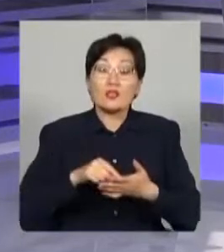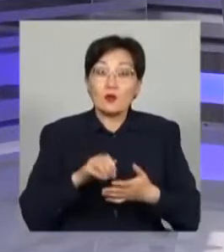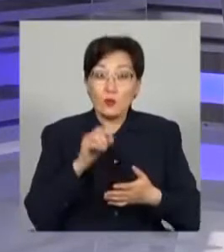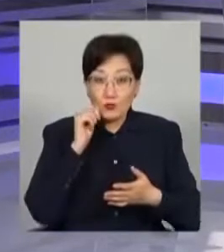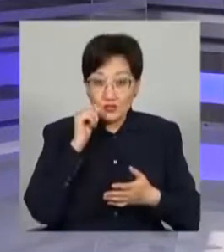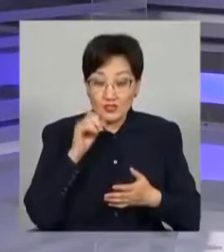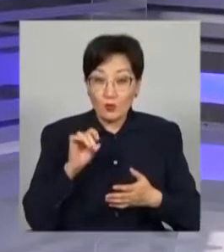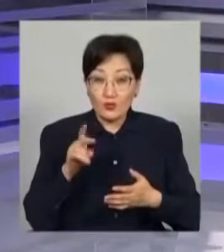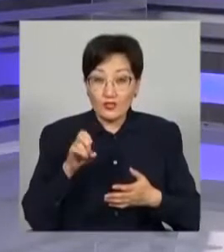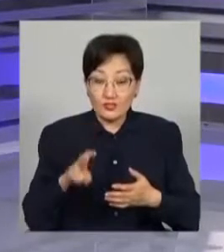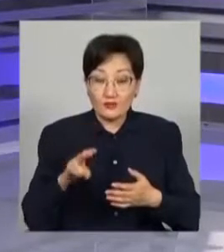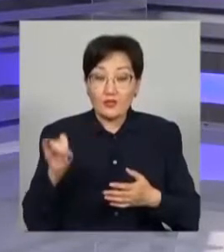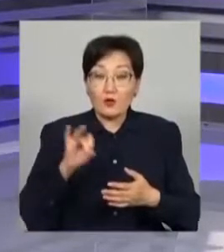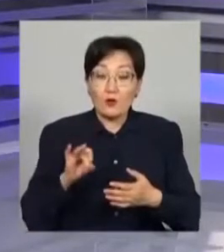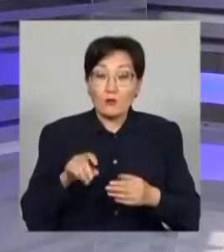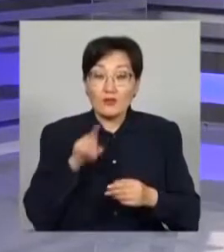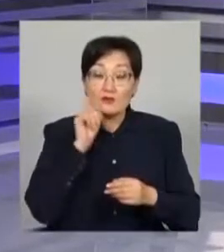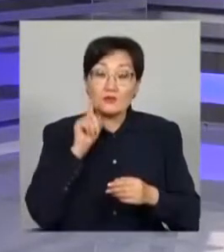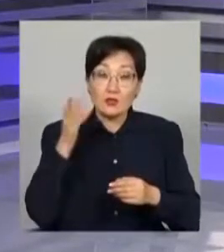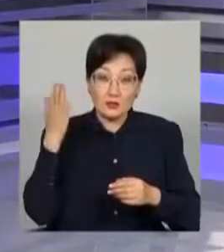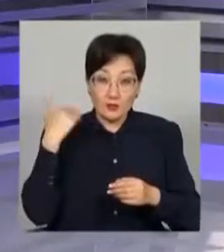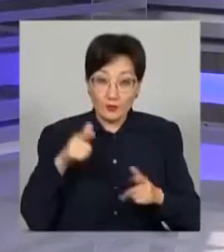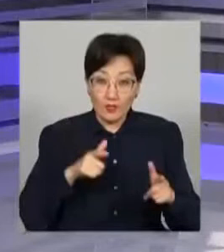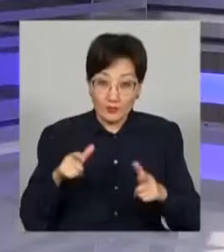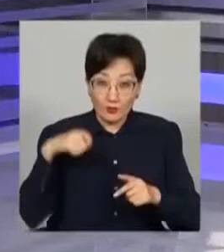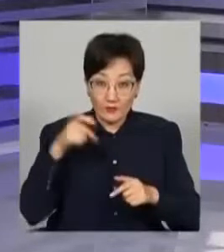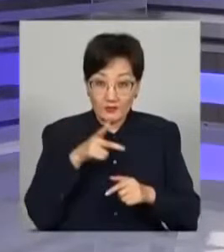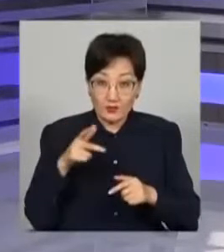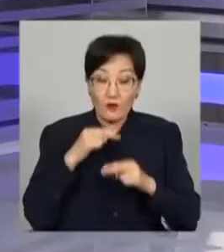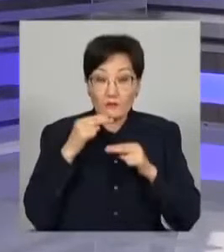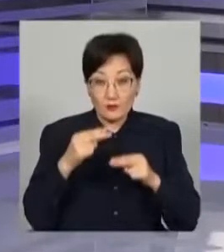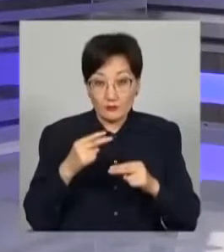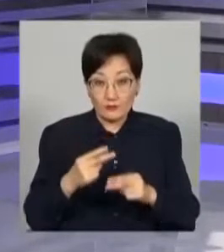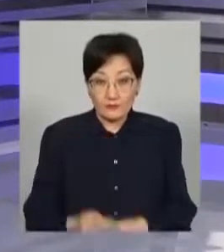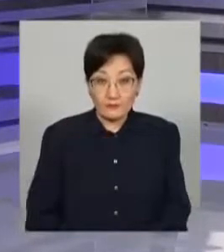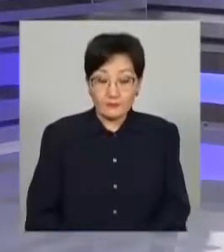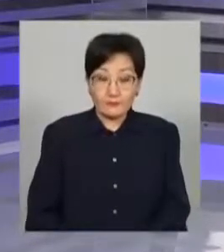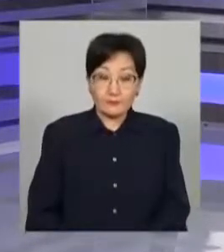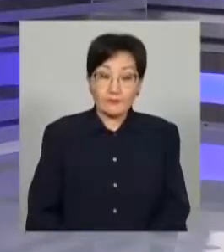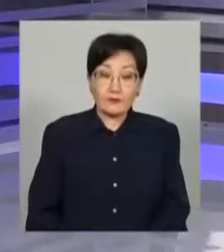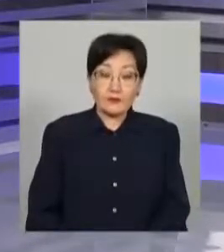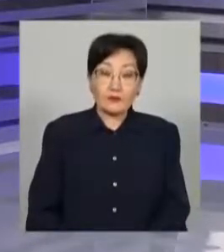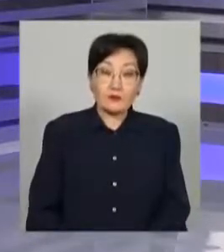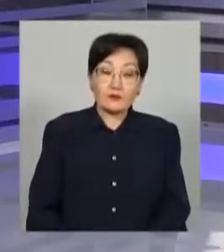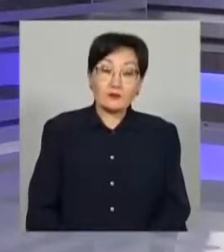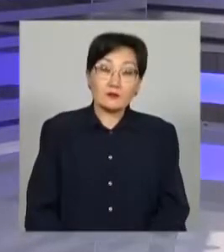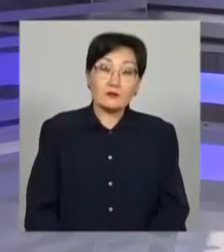Ерза. Об истории молодого человека мы ранее готовили сюжет. Внимание на экран.